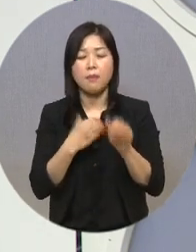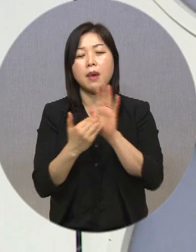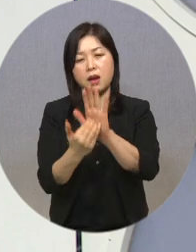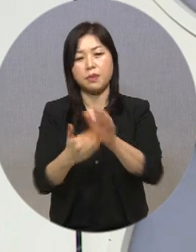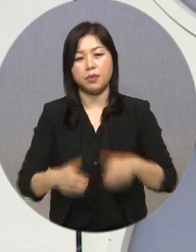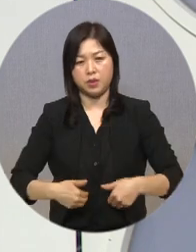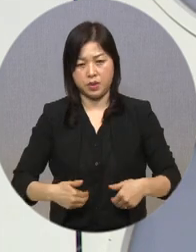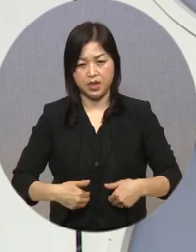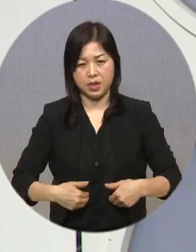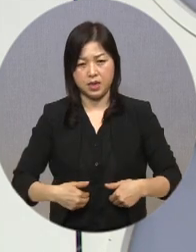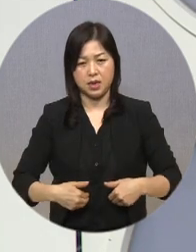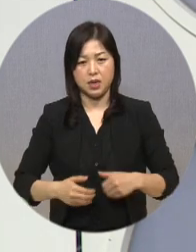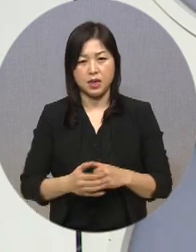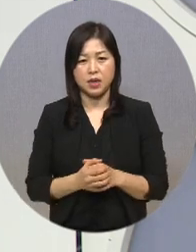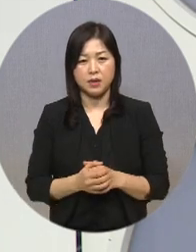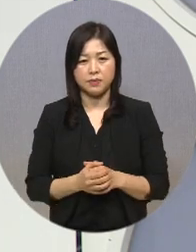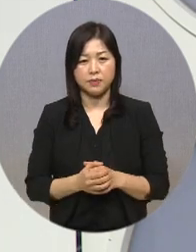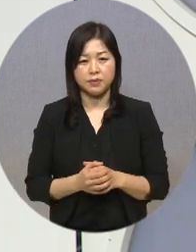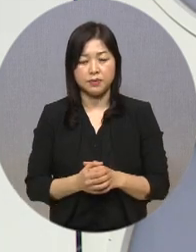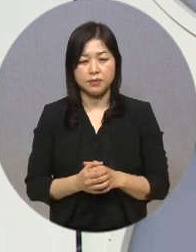그걸 해서는